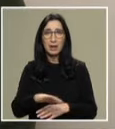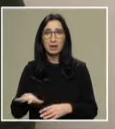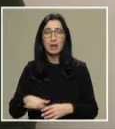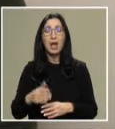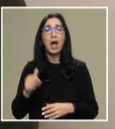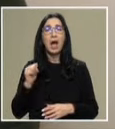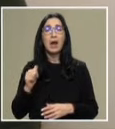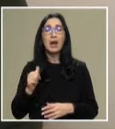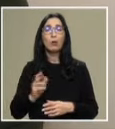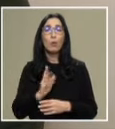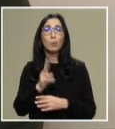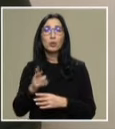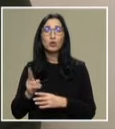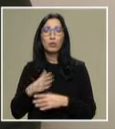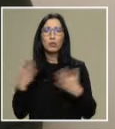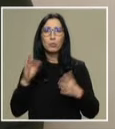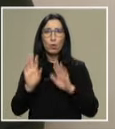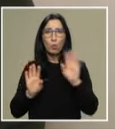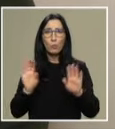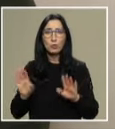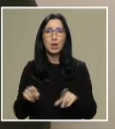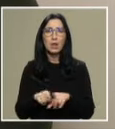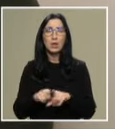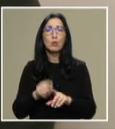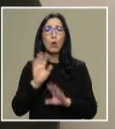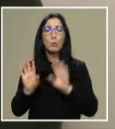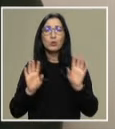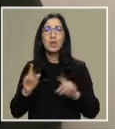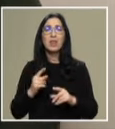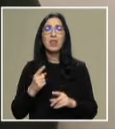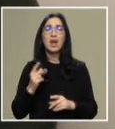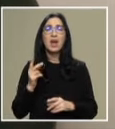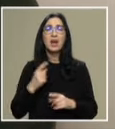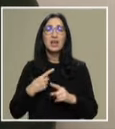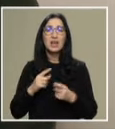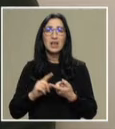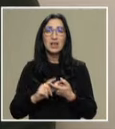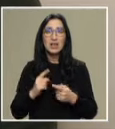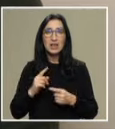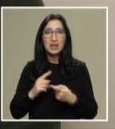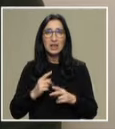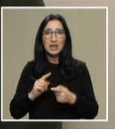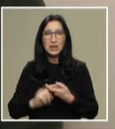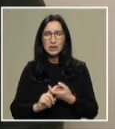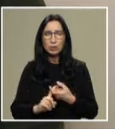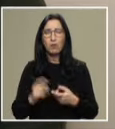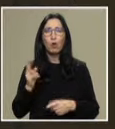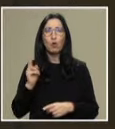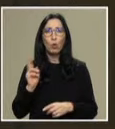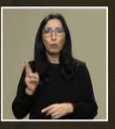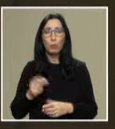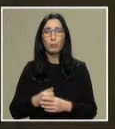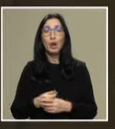много музеи, като например музея на Христофор Колумб, Вашингтон, Нью-Йорк и Ниагарския